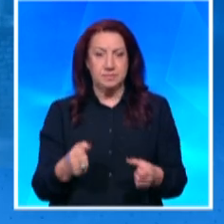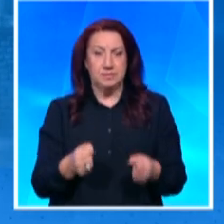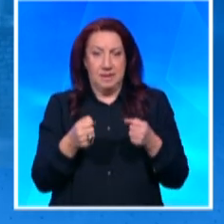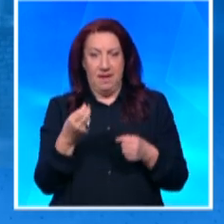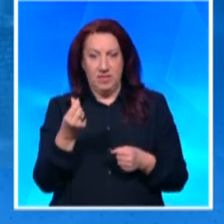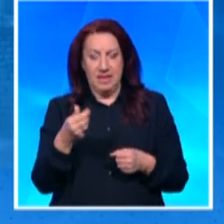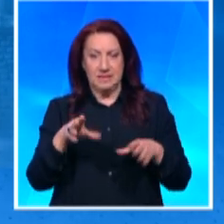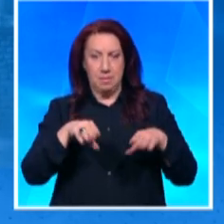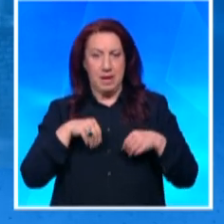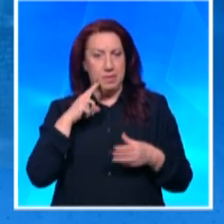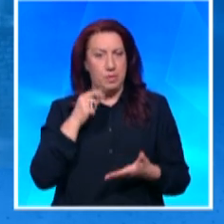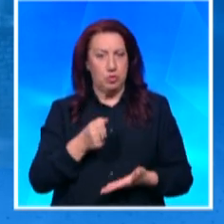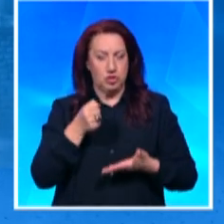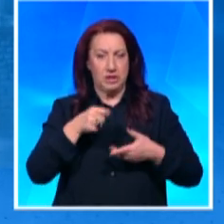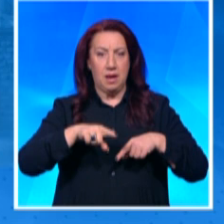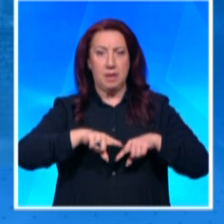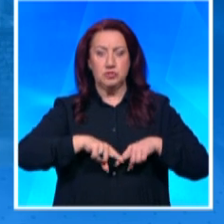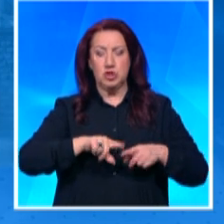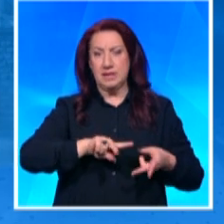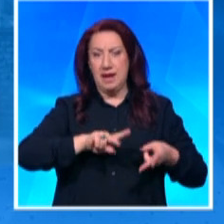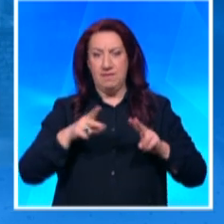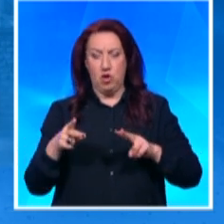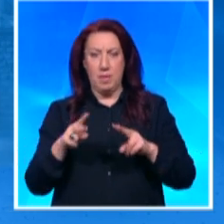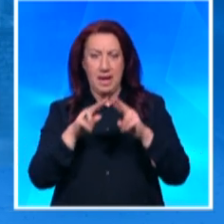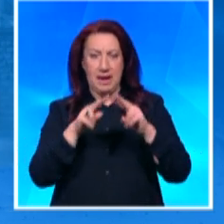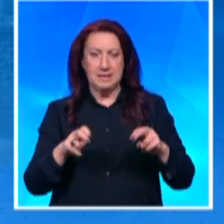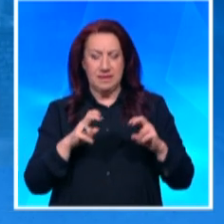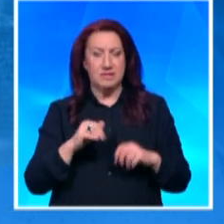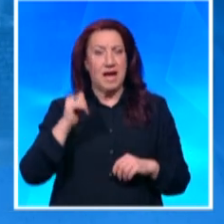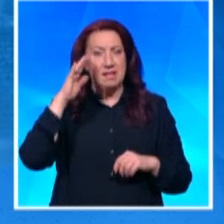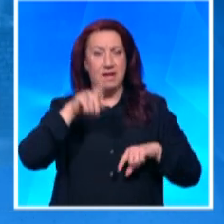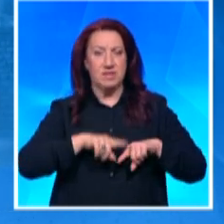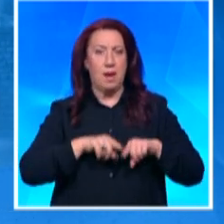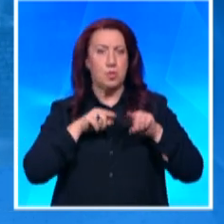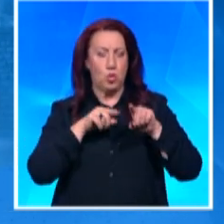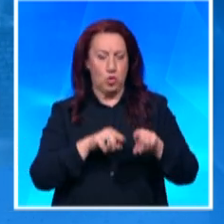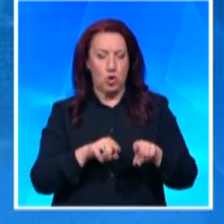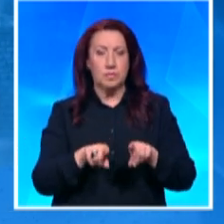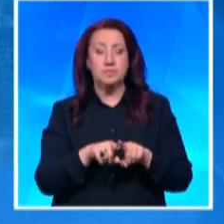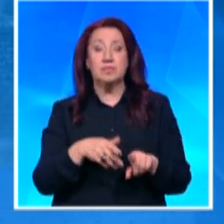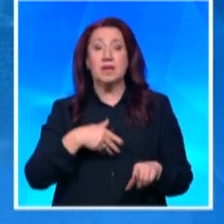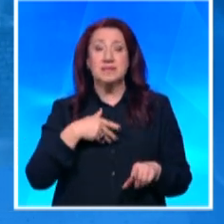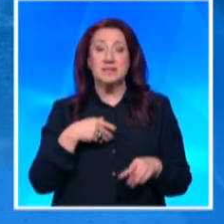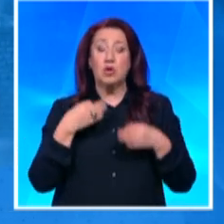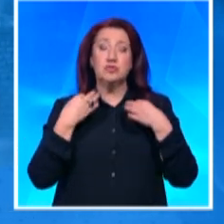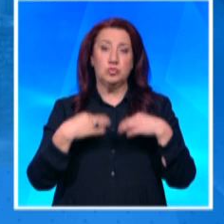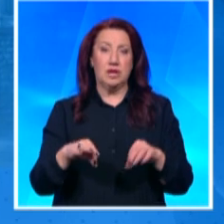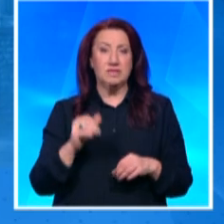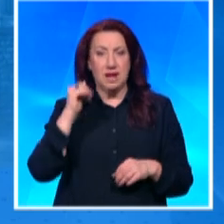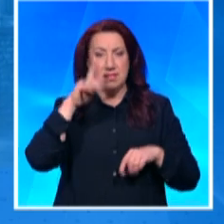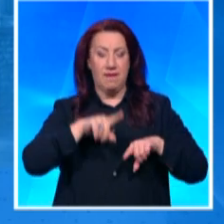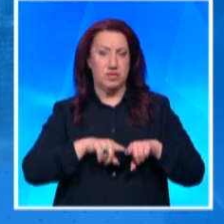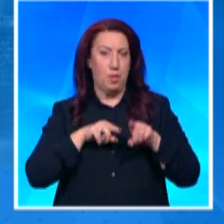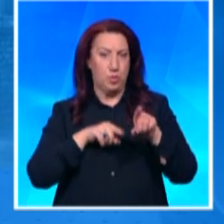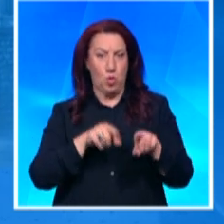бюджет, правосъдна реформа, разследване на главния прокурор и разделяне на КПКОНПИ, искане за освобождаване на главния прокурор,